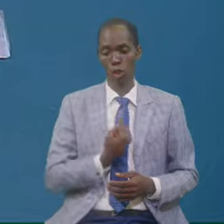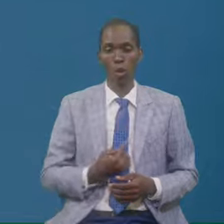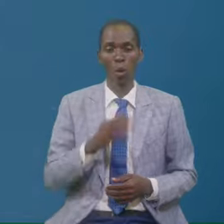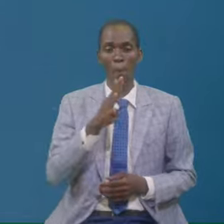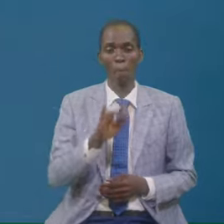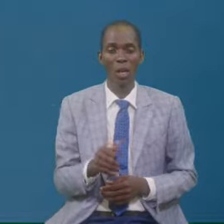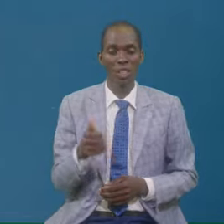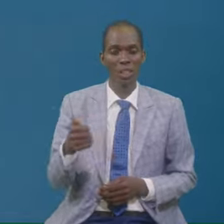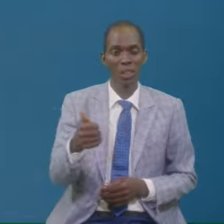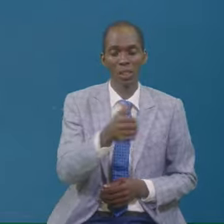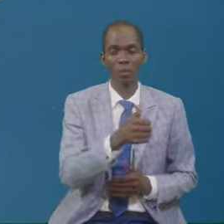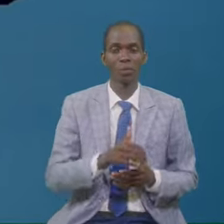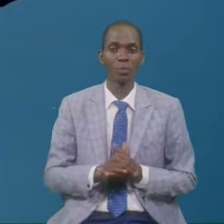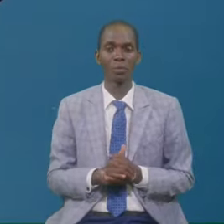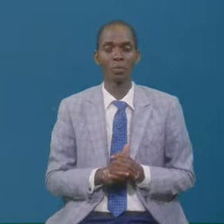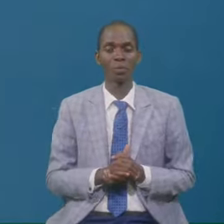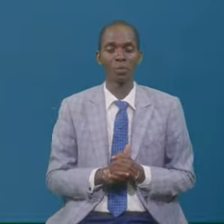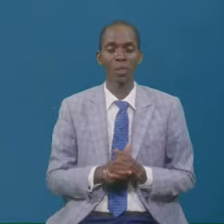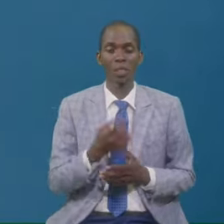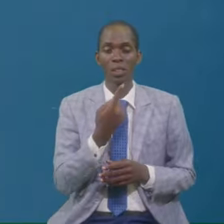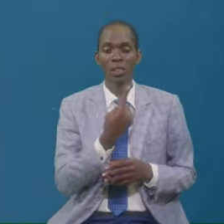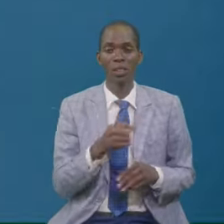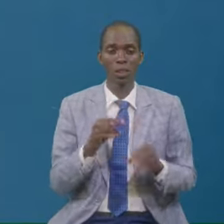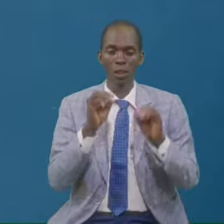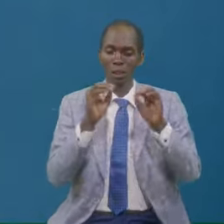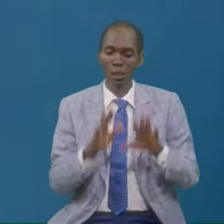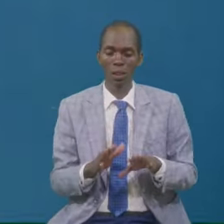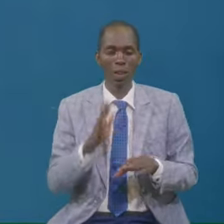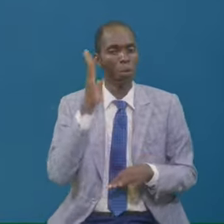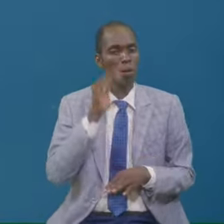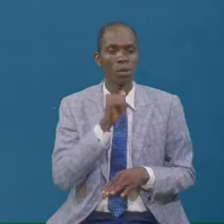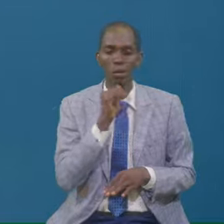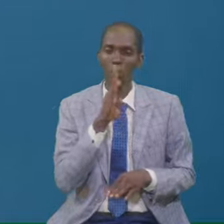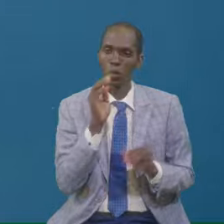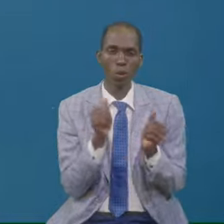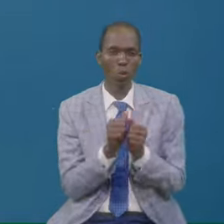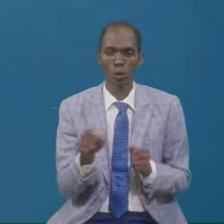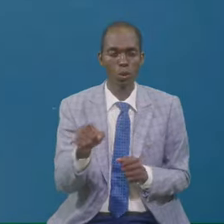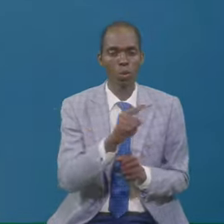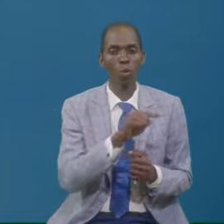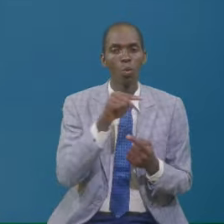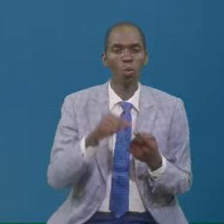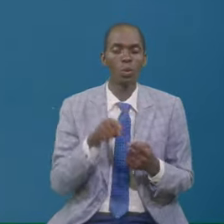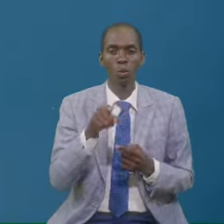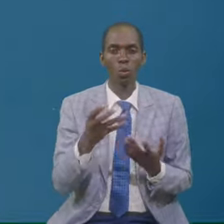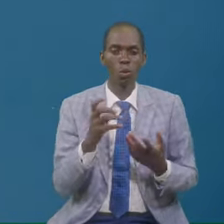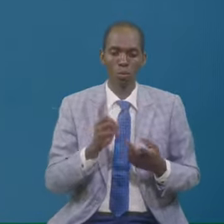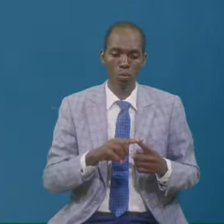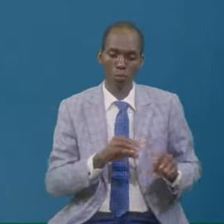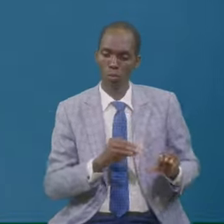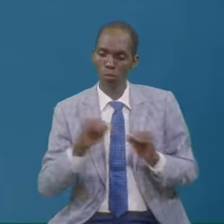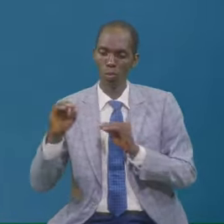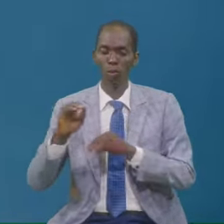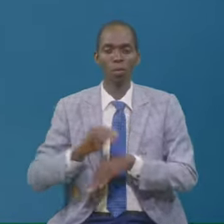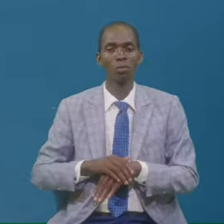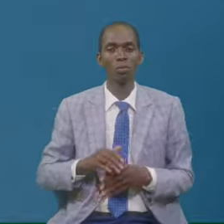స్వయంగా వెళ్ళాలంటే. The teacher will not be with you when you are about to cross over. బోధకుడైన వాడు ఆ సరిహద్దును దాటి మిమ్మల్ని